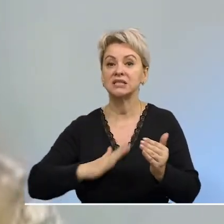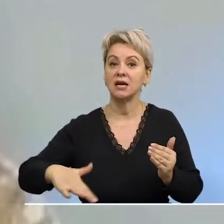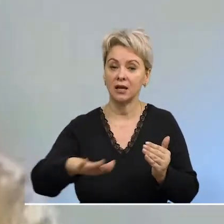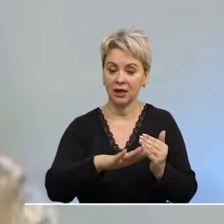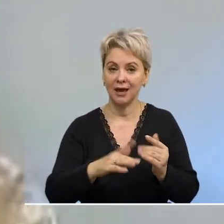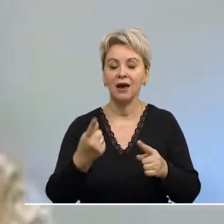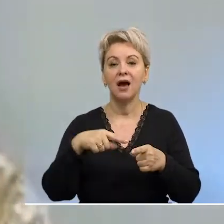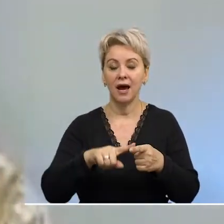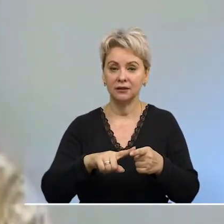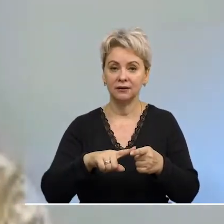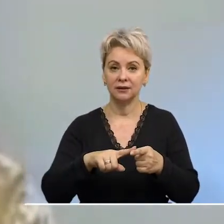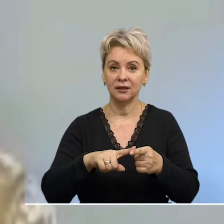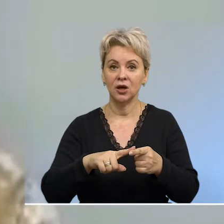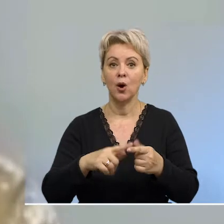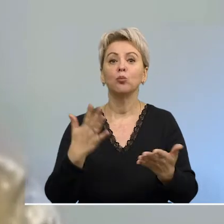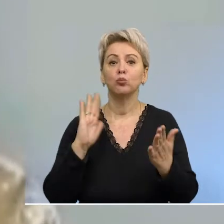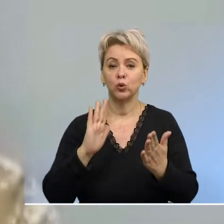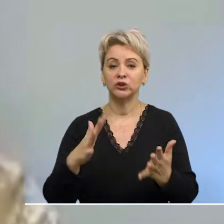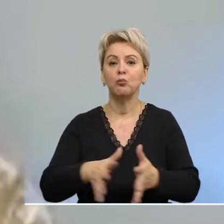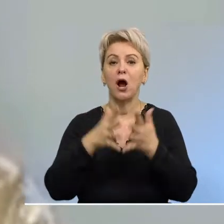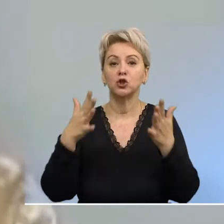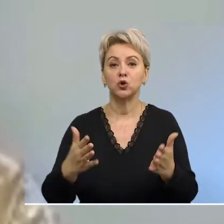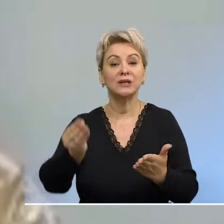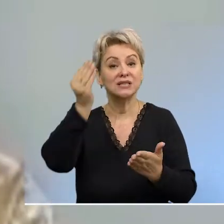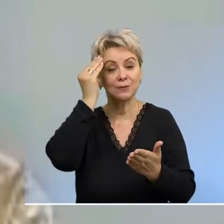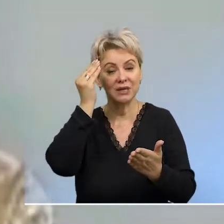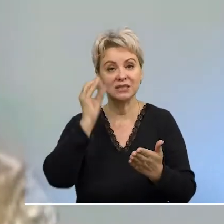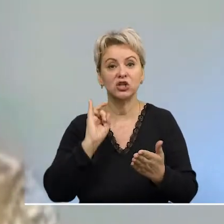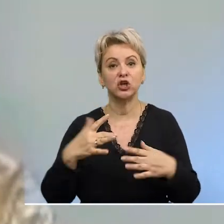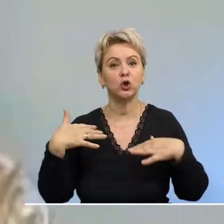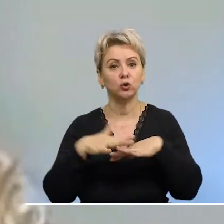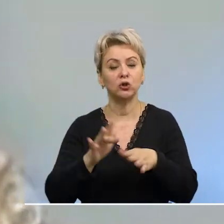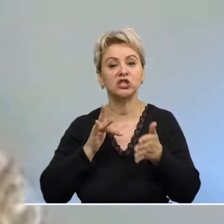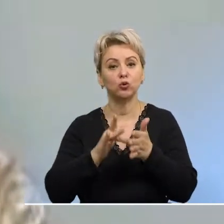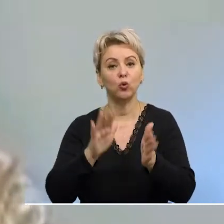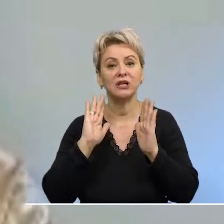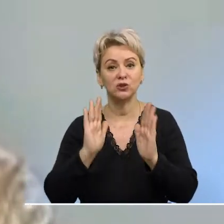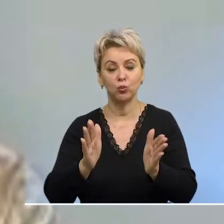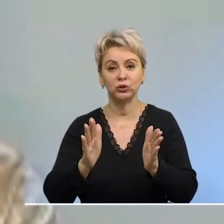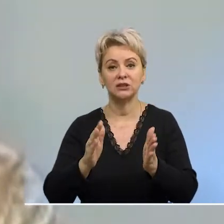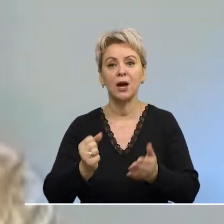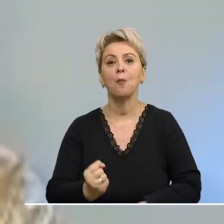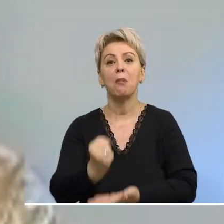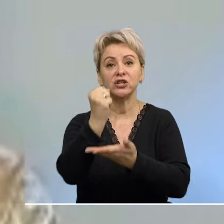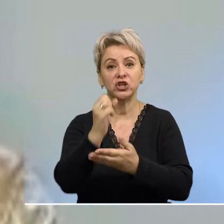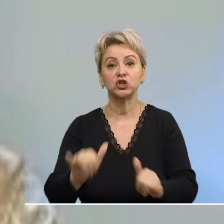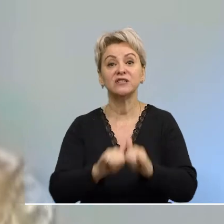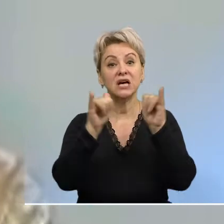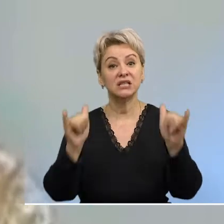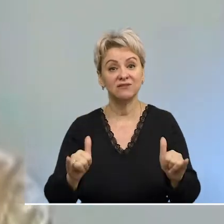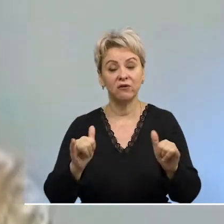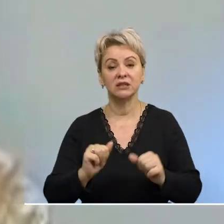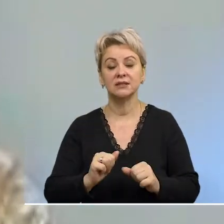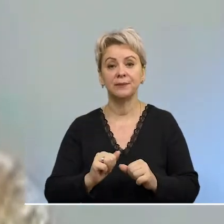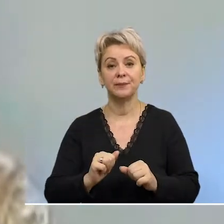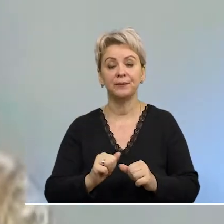стране это приобретет такой глобальный смысл, и инклюзивный туризм будет поддерживаться и